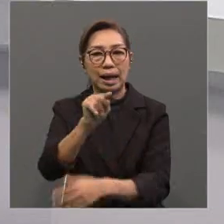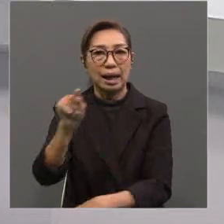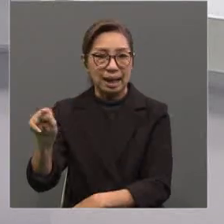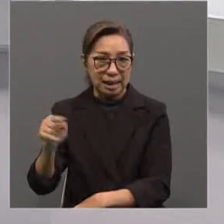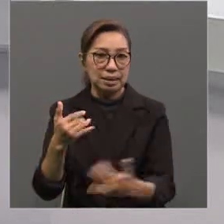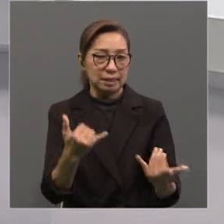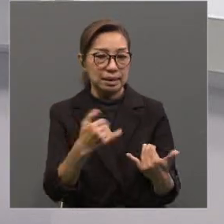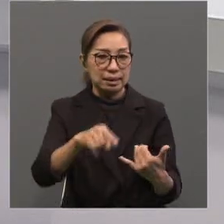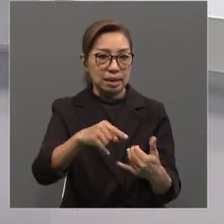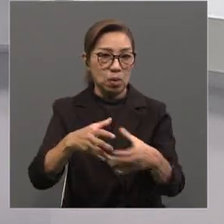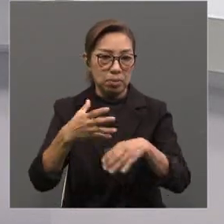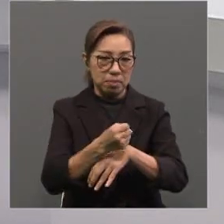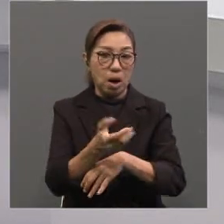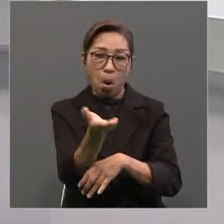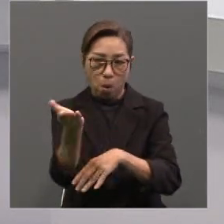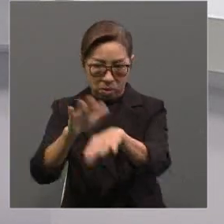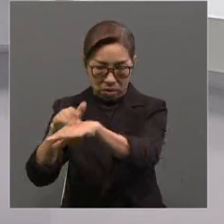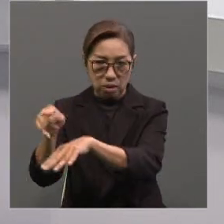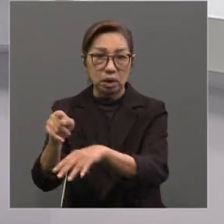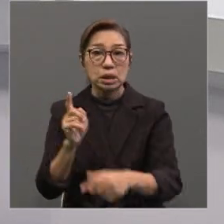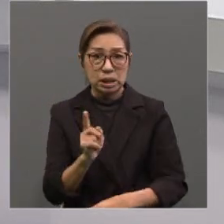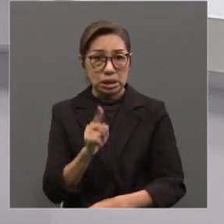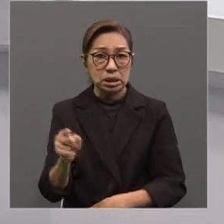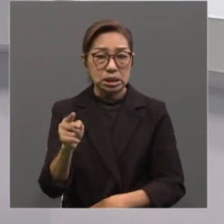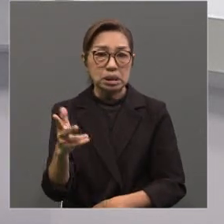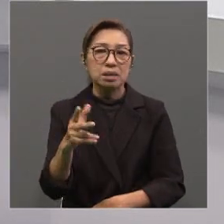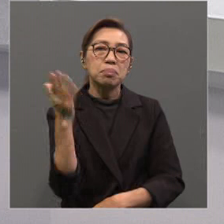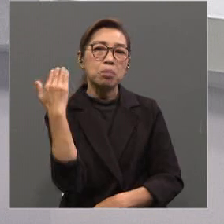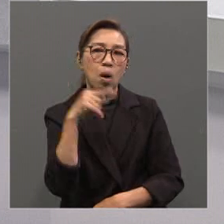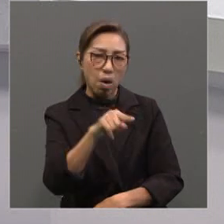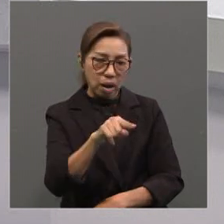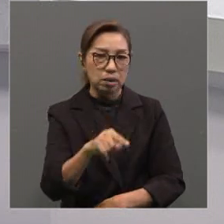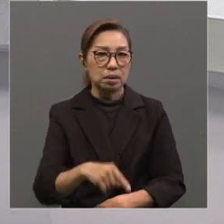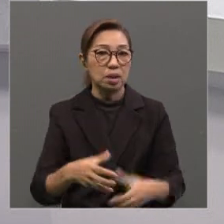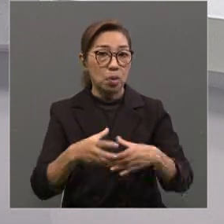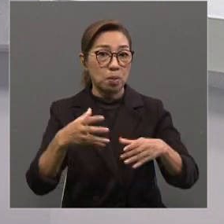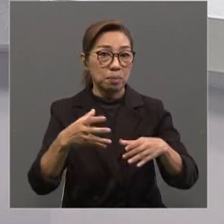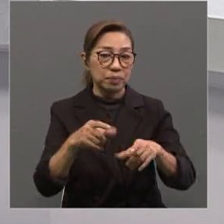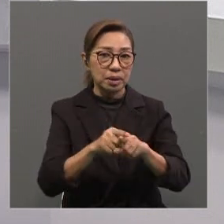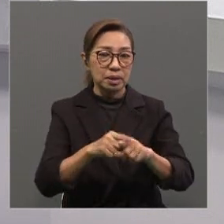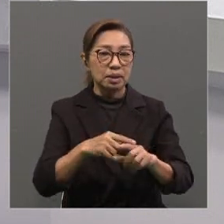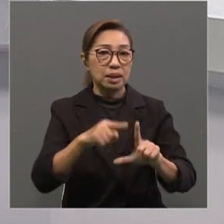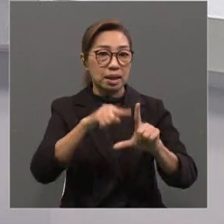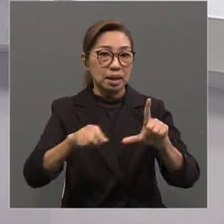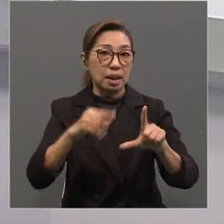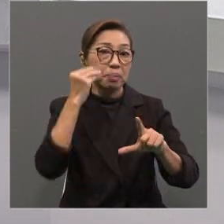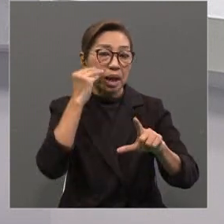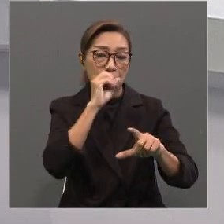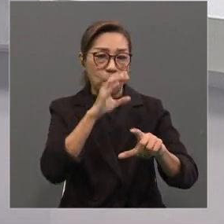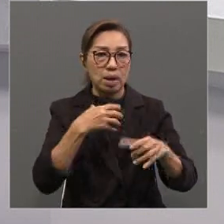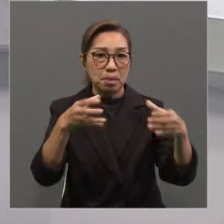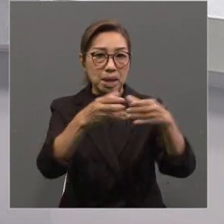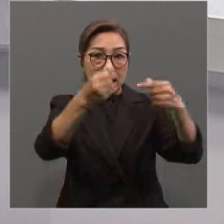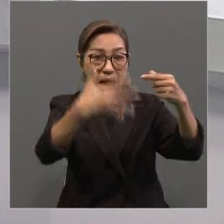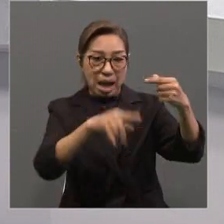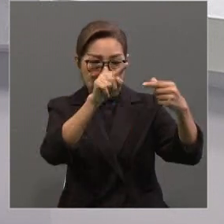าเรียกร้องแล้วนะคะถึงแม้ว่าอาจจะไม่ได้อยู่ใน5พรรคที่มีการจัดตั้งรัฐบาลในส่วนของคุณพิธาที่ประกาศไปก่อนหน้านี ้ แต่ถ้า